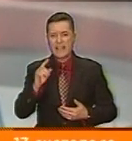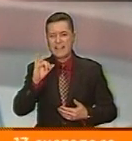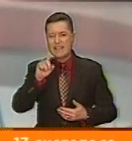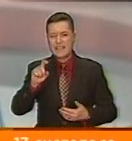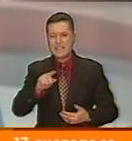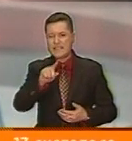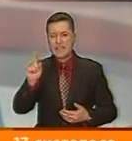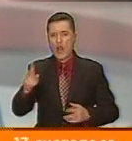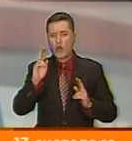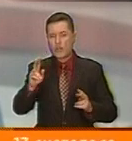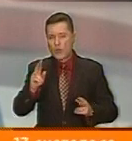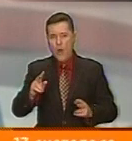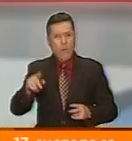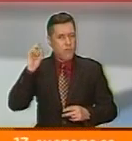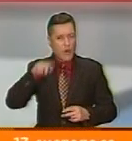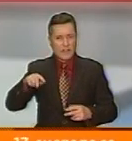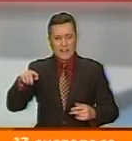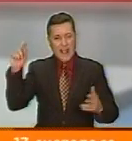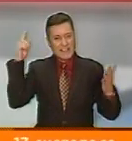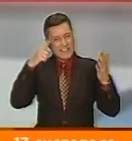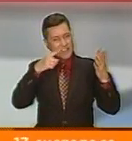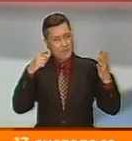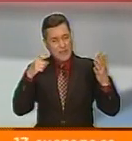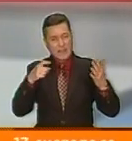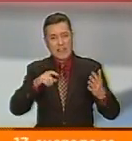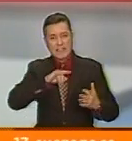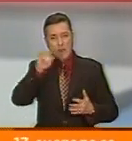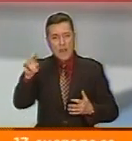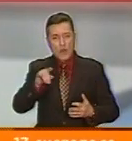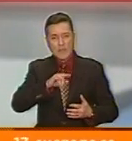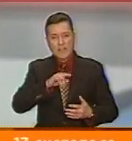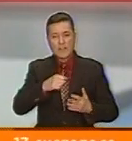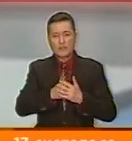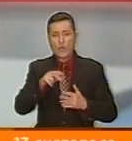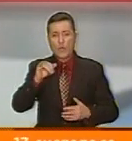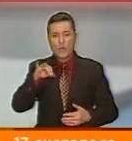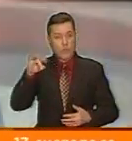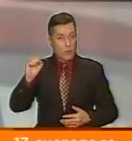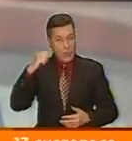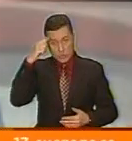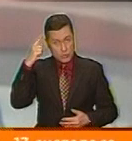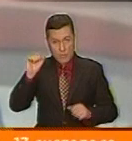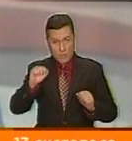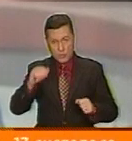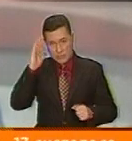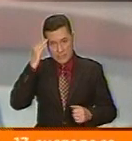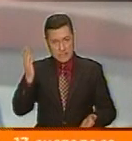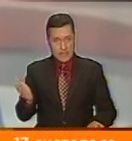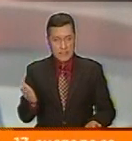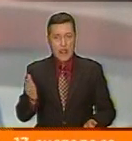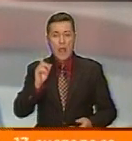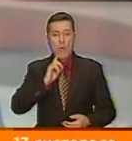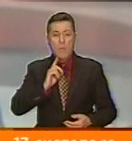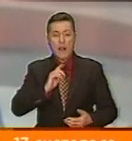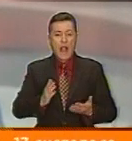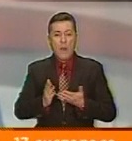подло сбил самолт летевший до лумпура с ума можно сойти и пока политиков